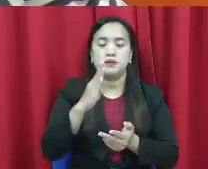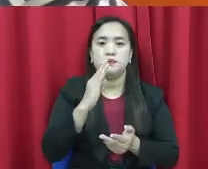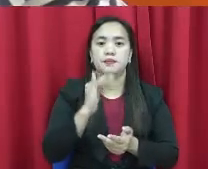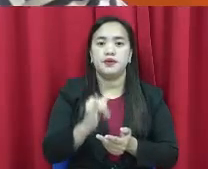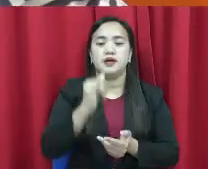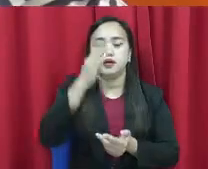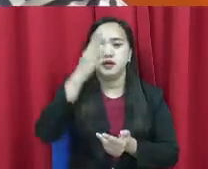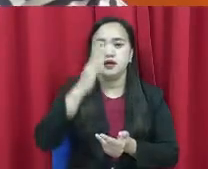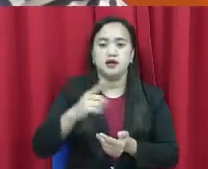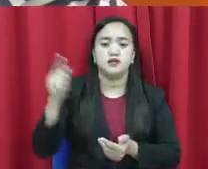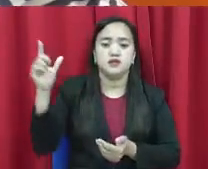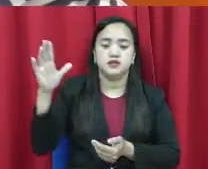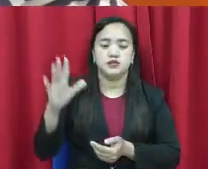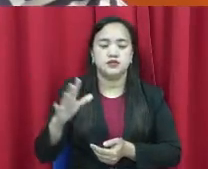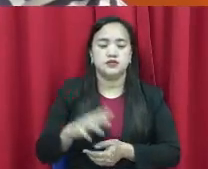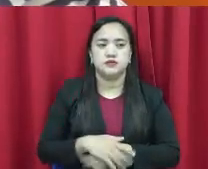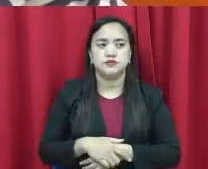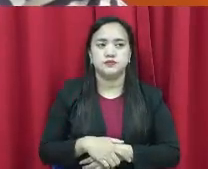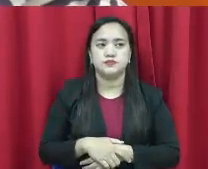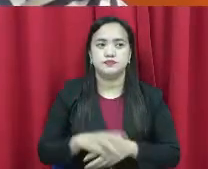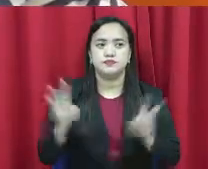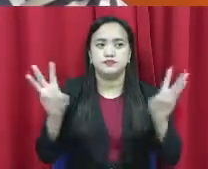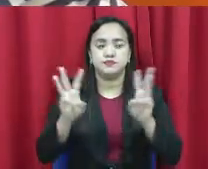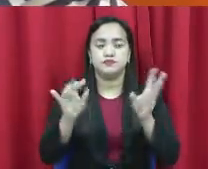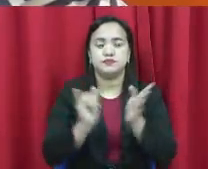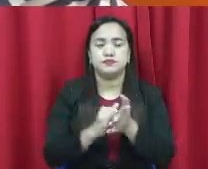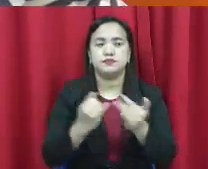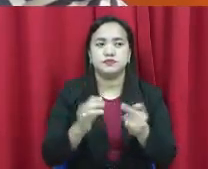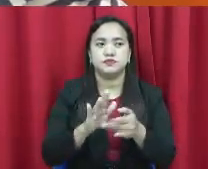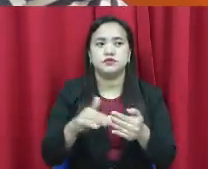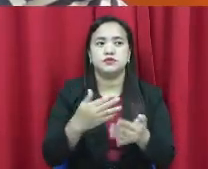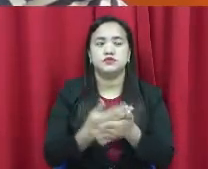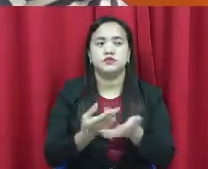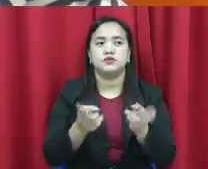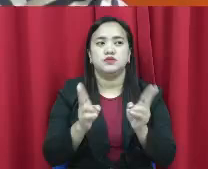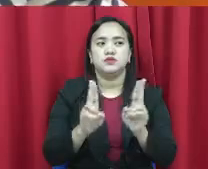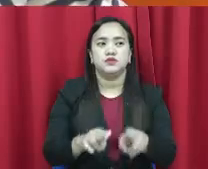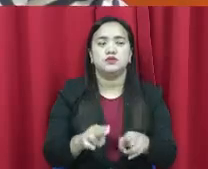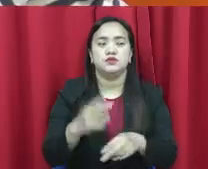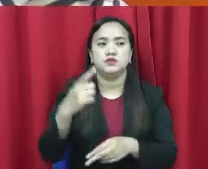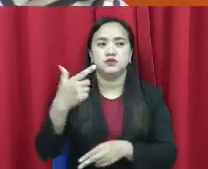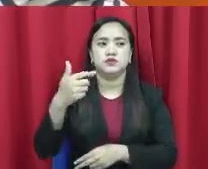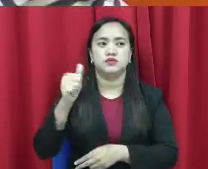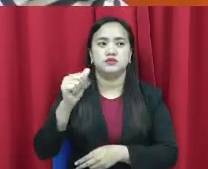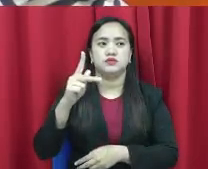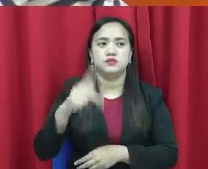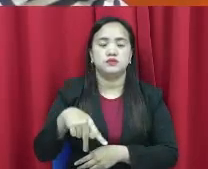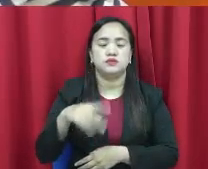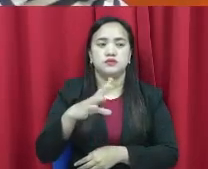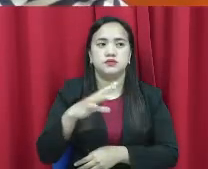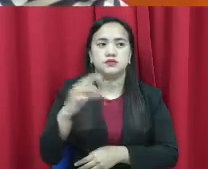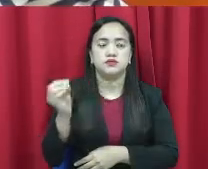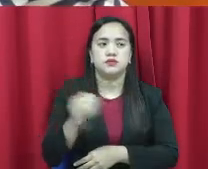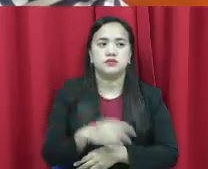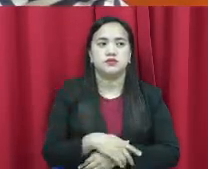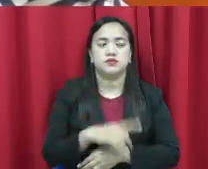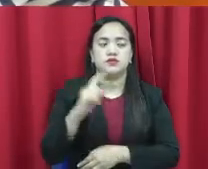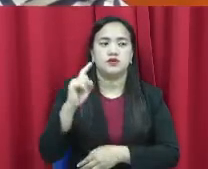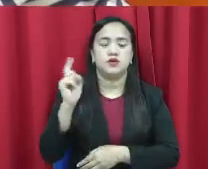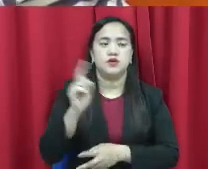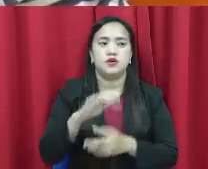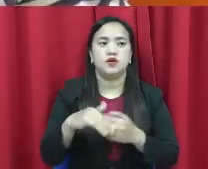ko ganito ang ginawa R ng tatay ko ang gap ng ah naming magkakapatid lahat